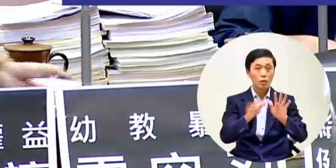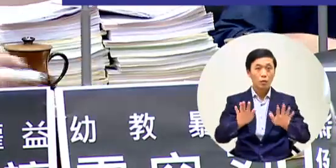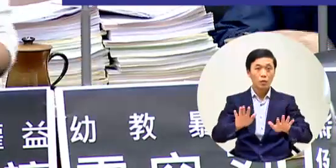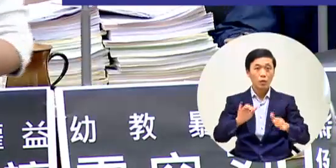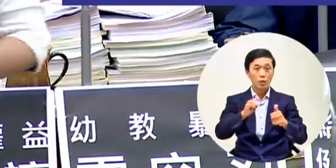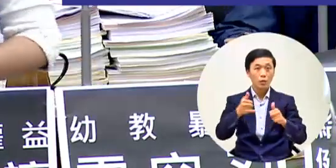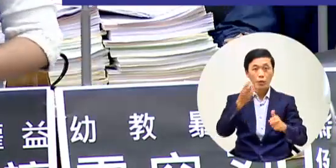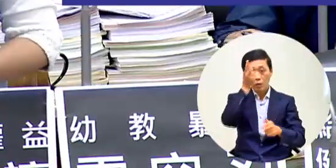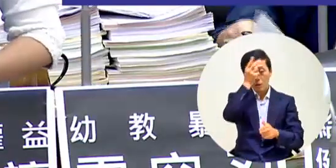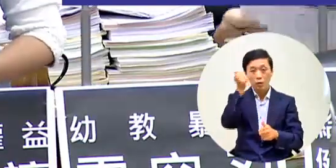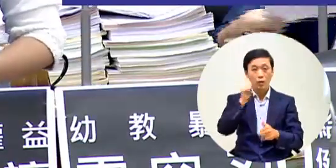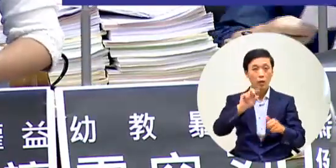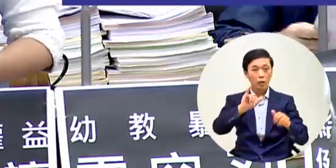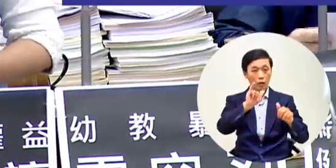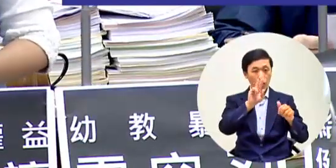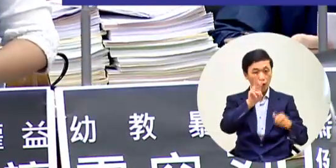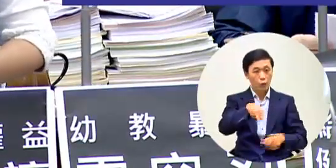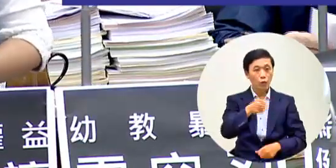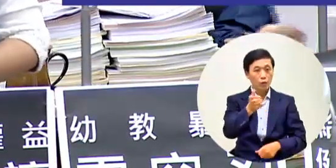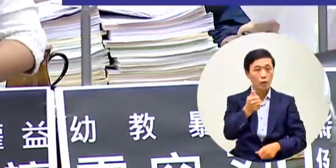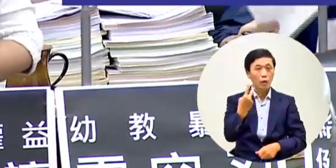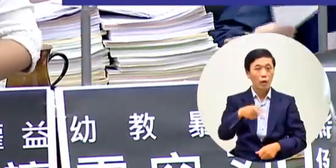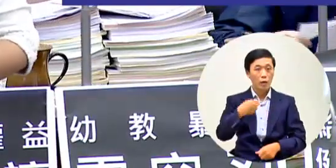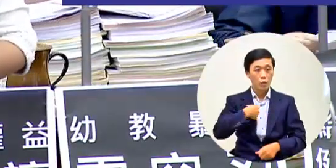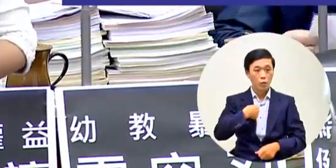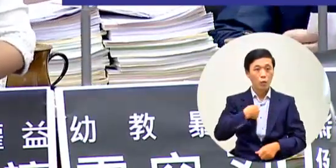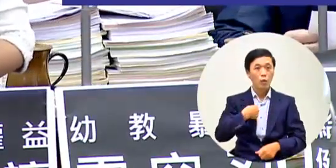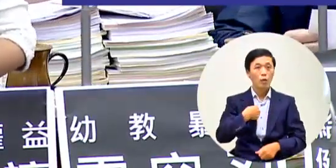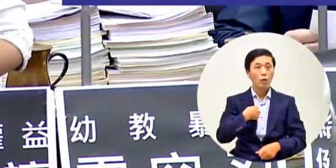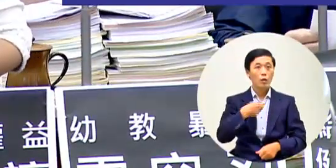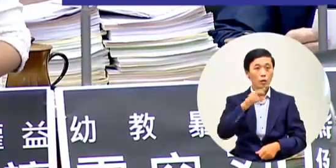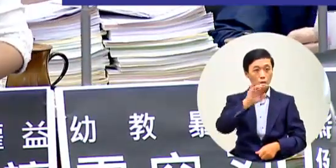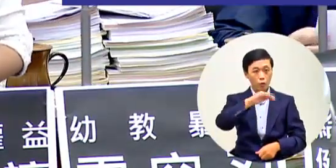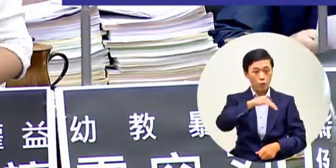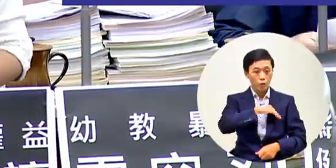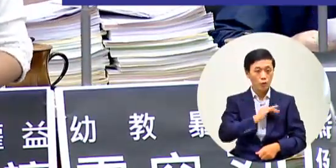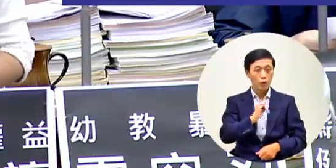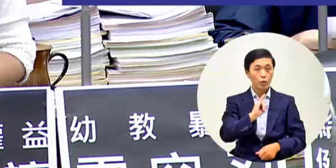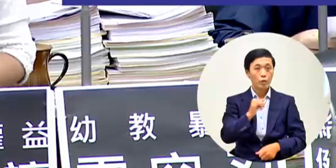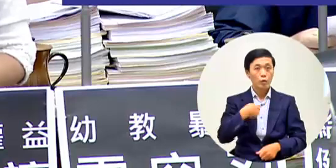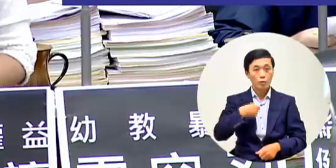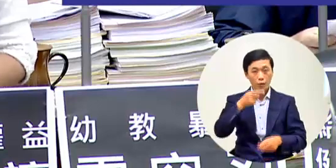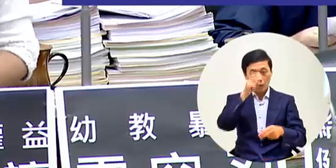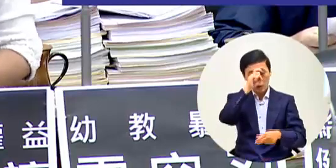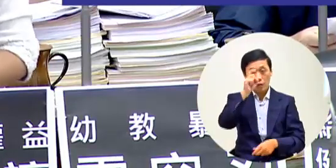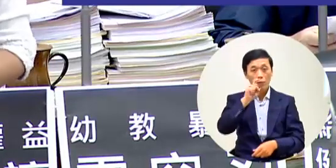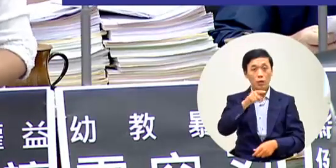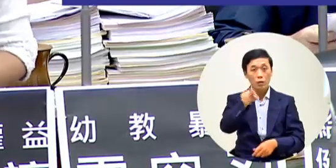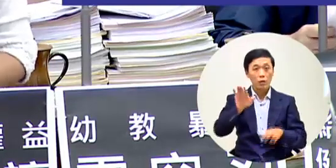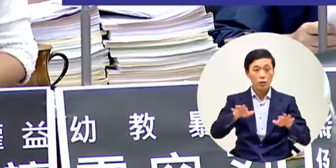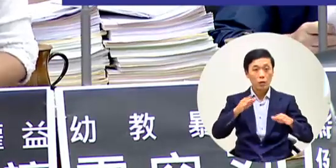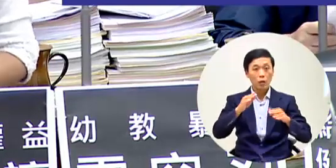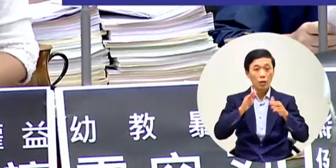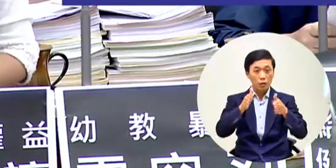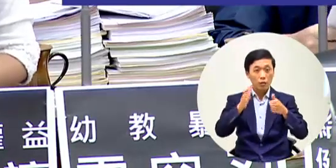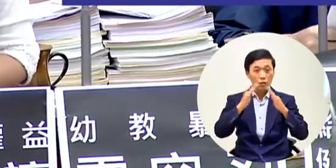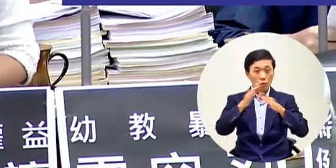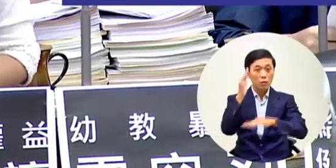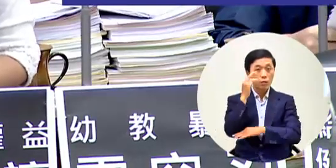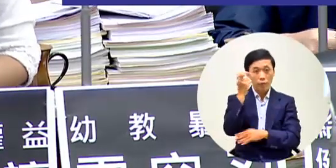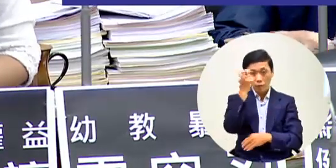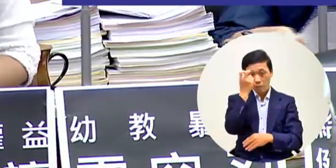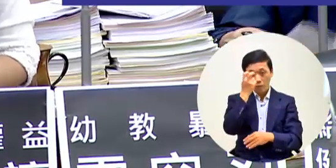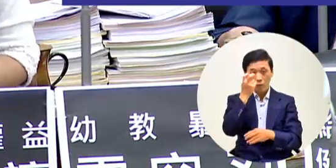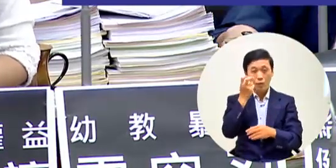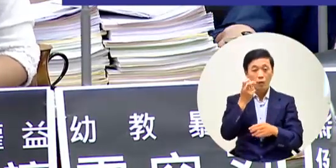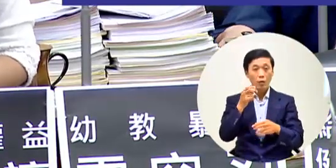下刘德林议员，还有本席哦，其实我们都一直非常希望你们现在是看守市府的时候，你们只需要做到行政